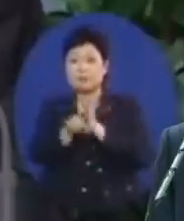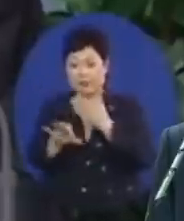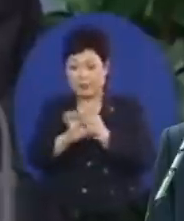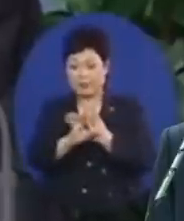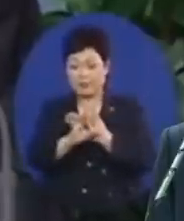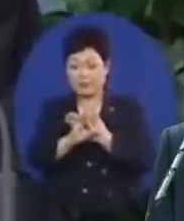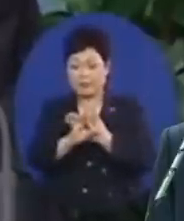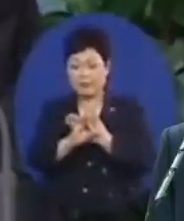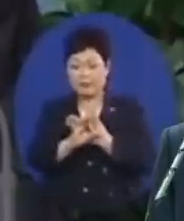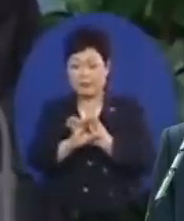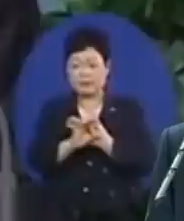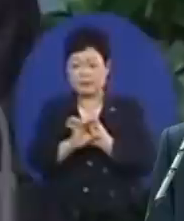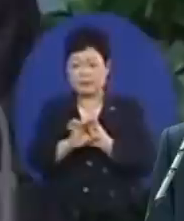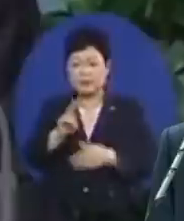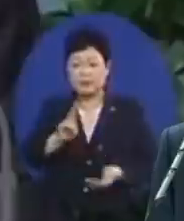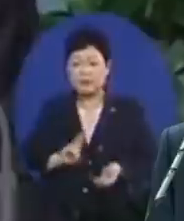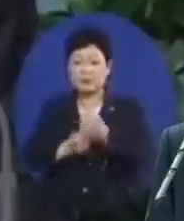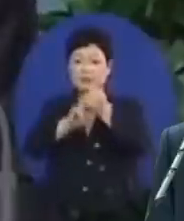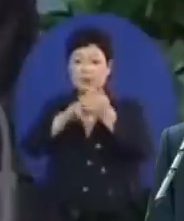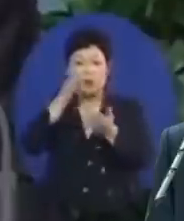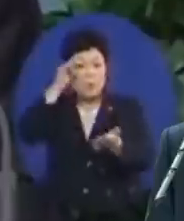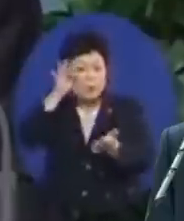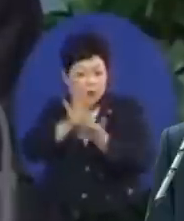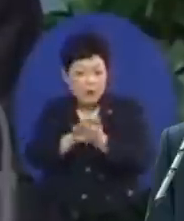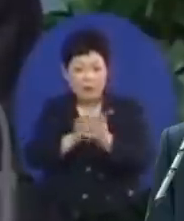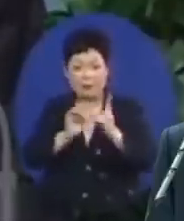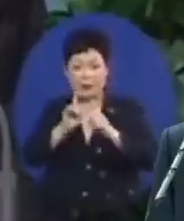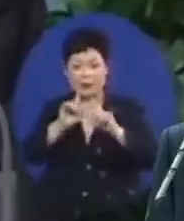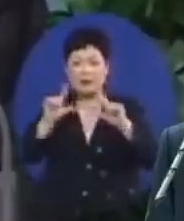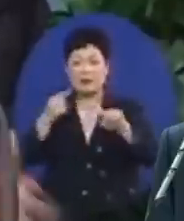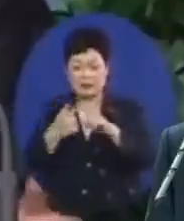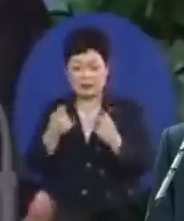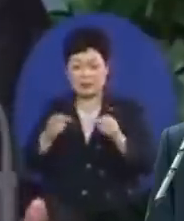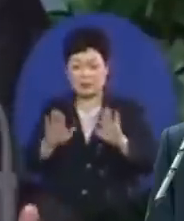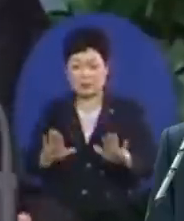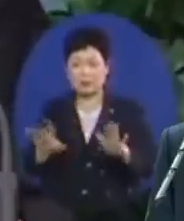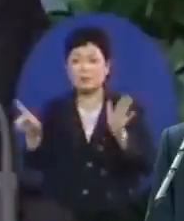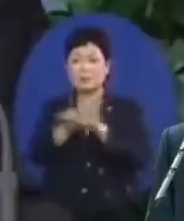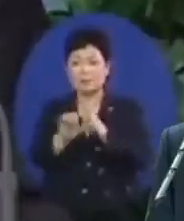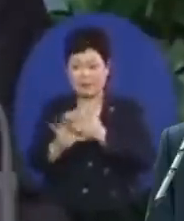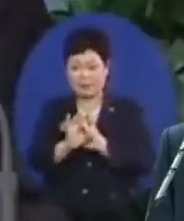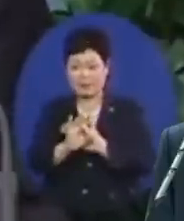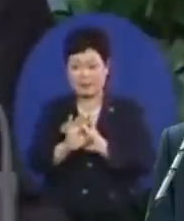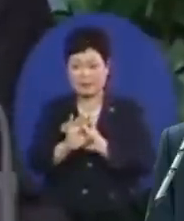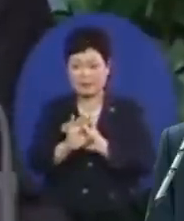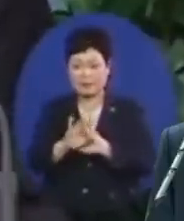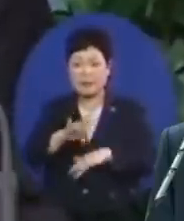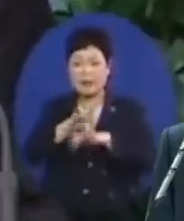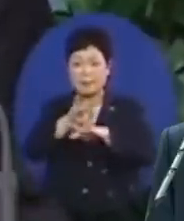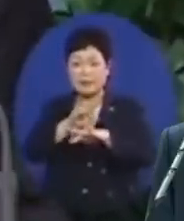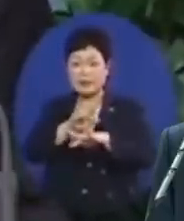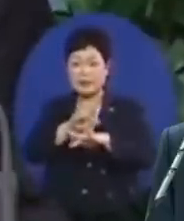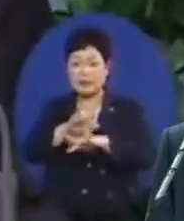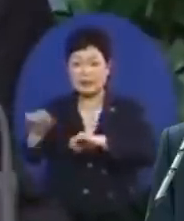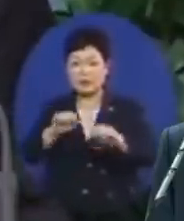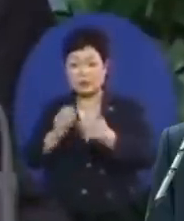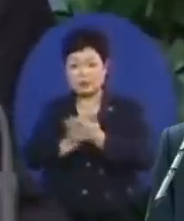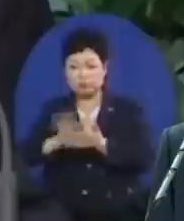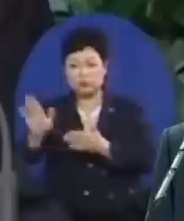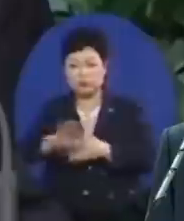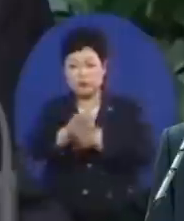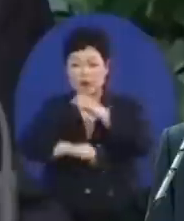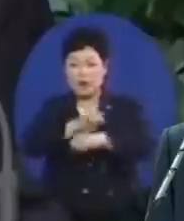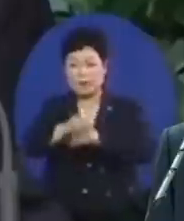기적을 버리라고 하지 않았냐. 오늘날 우리가 믿으면 마귀의 역사를 물리치고 우리에게